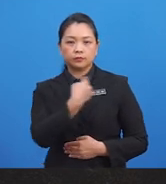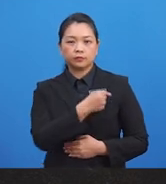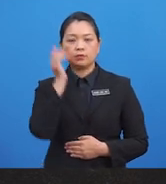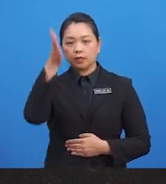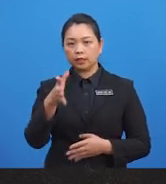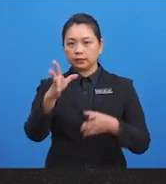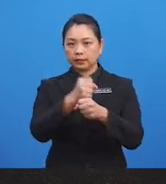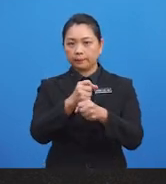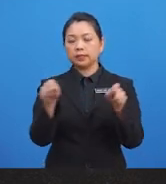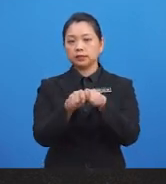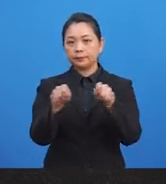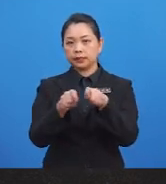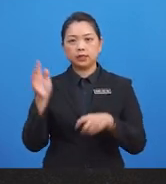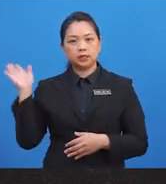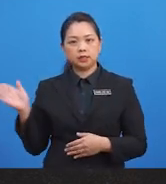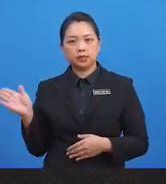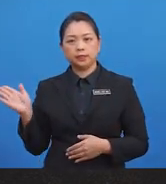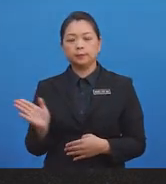Kita akan dapat seperti ini.